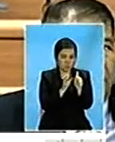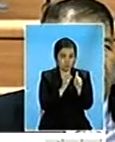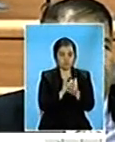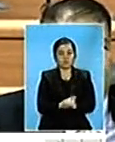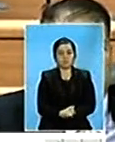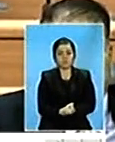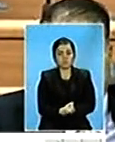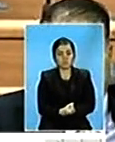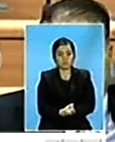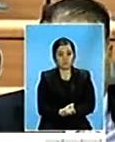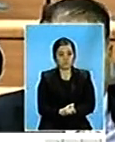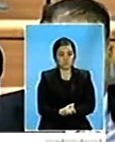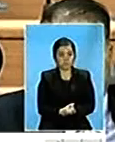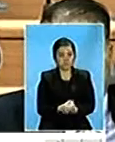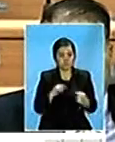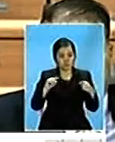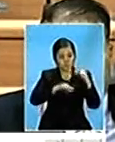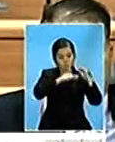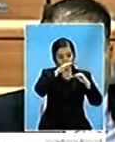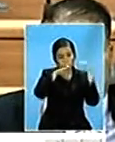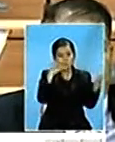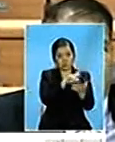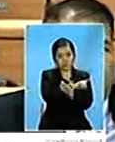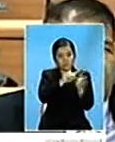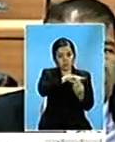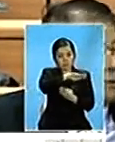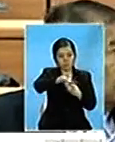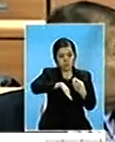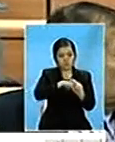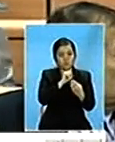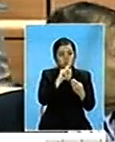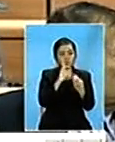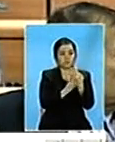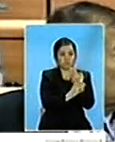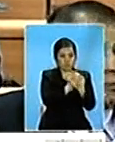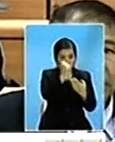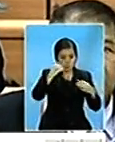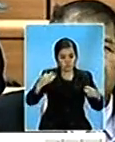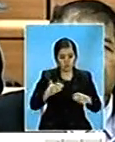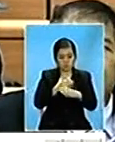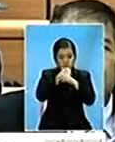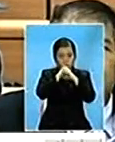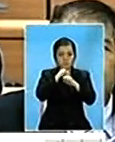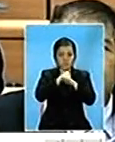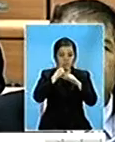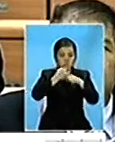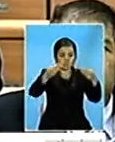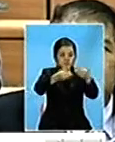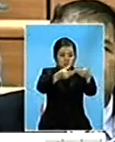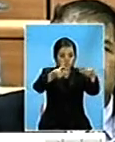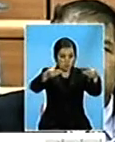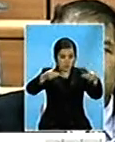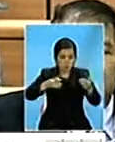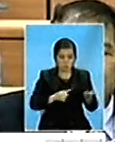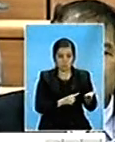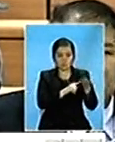ที่ทางสภาพัฒนาเศรษฐกิจและสังคมแห่งชาติได้ประมวลได้ศึกษาได้รวบรวมขึ้นแล้วเสน